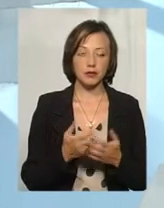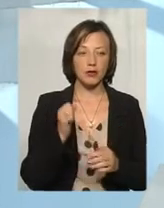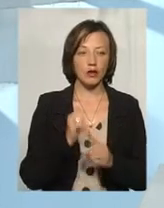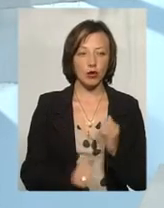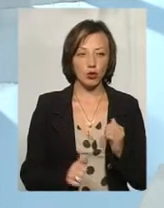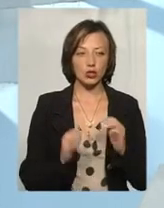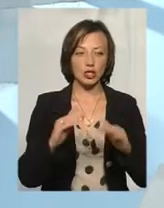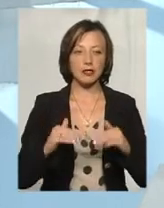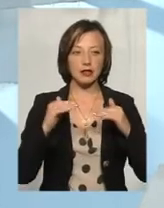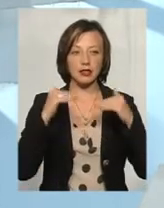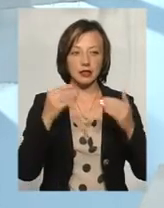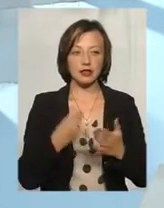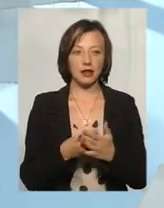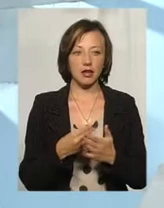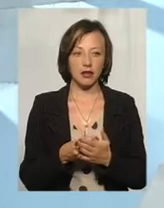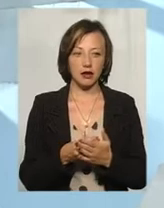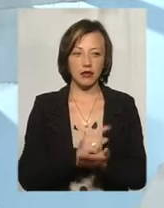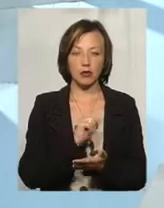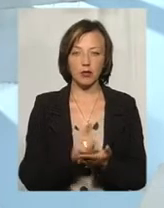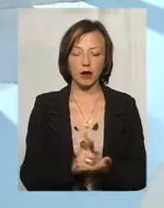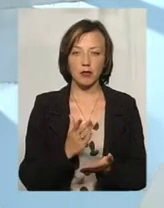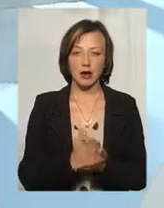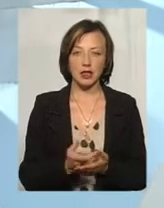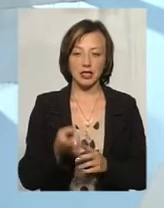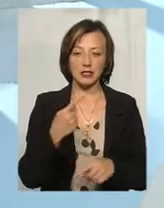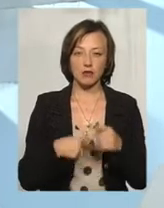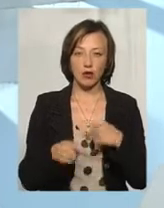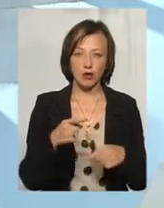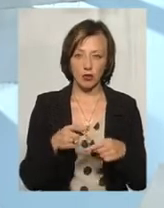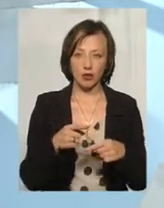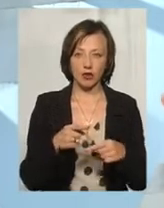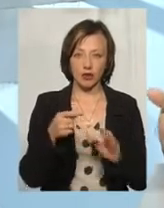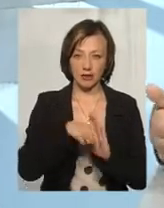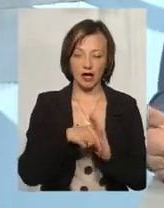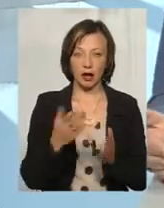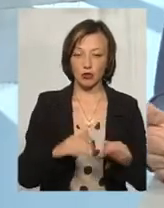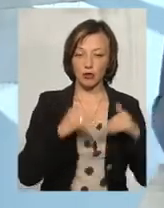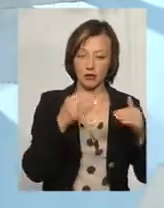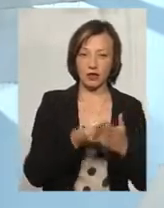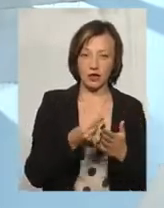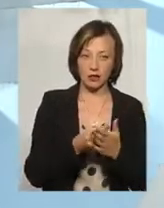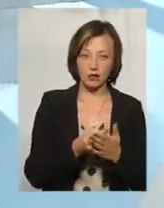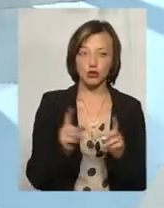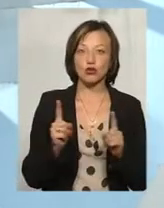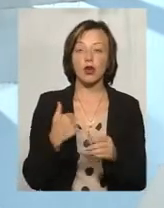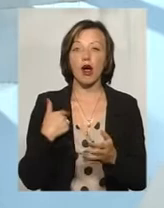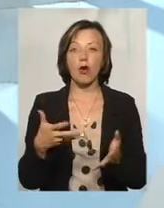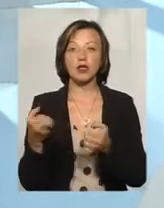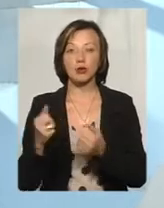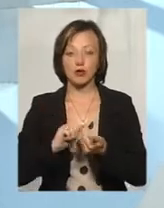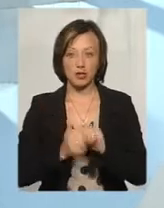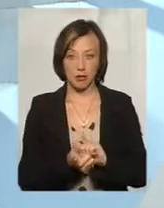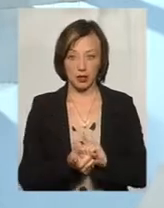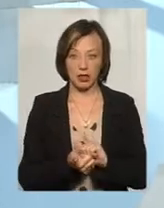кожен ріст тарифів має мати зворотню медаль. Тобто, якщо підвищуються тарифи, що я отримую